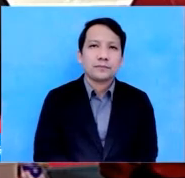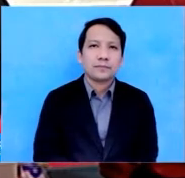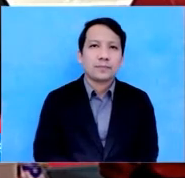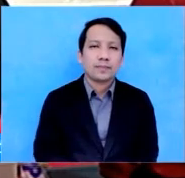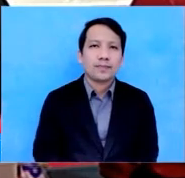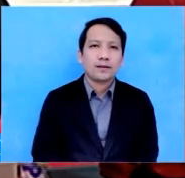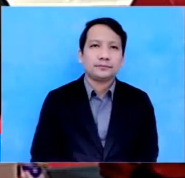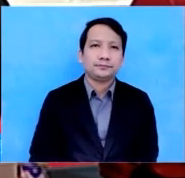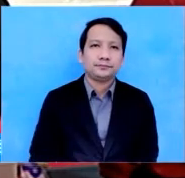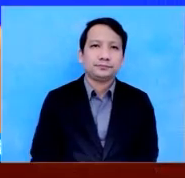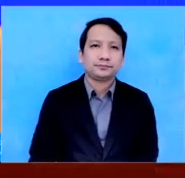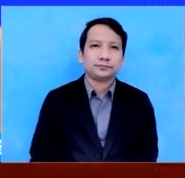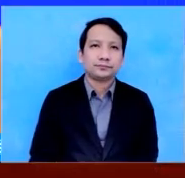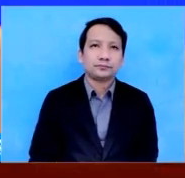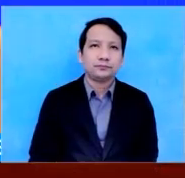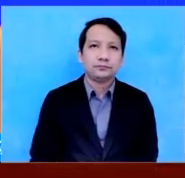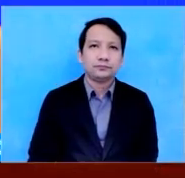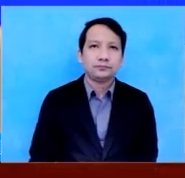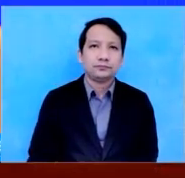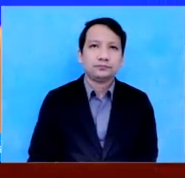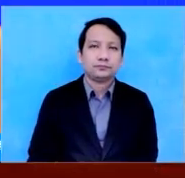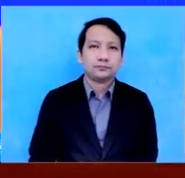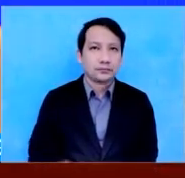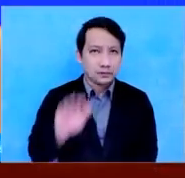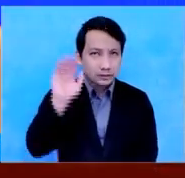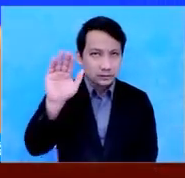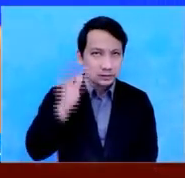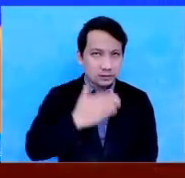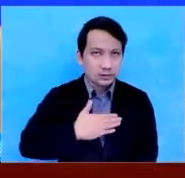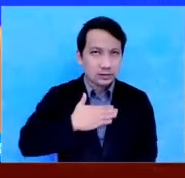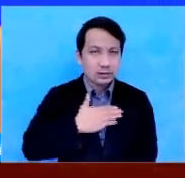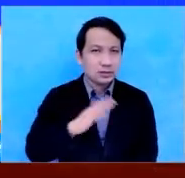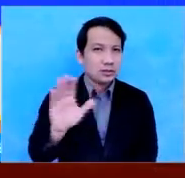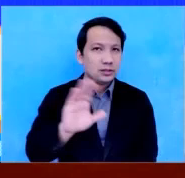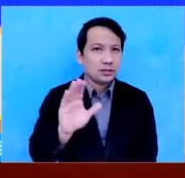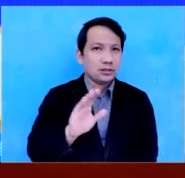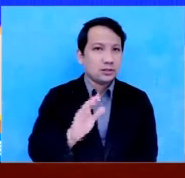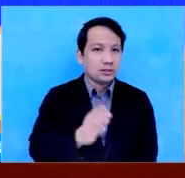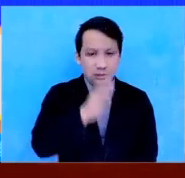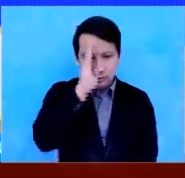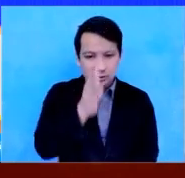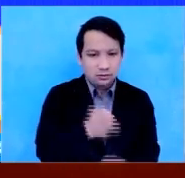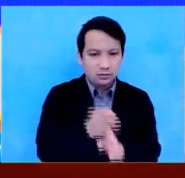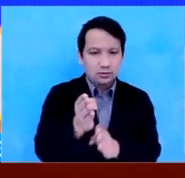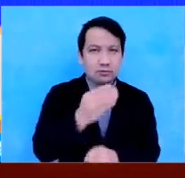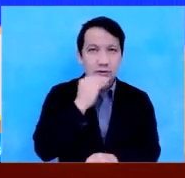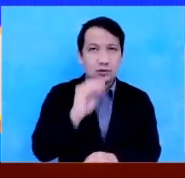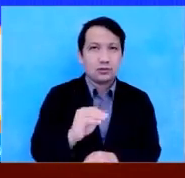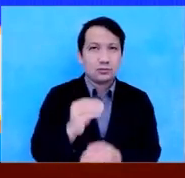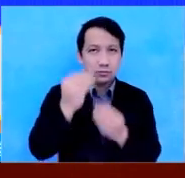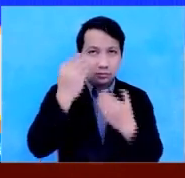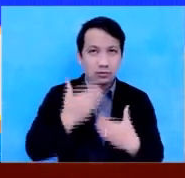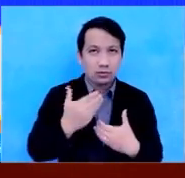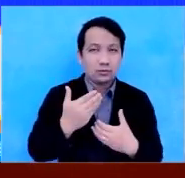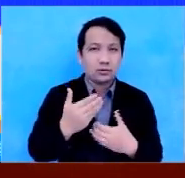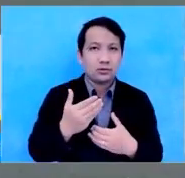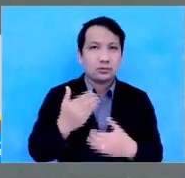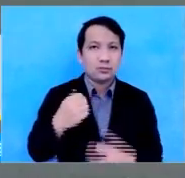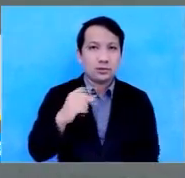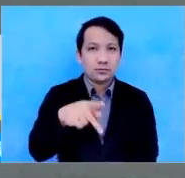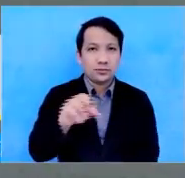Paglilinaw ni Secretary Avalos, apela lamang niya ito at hindi isang direktibang kailangang sundin ng mga opisyal ng